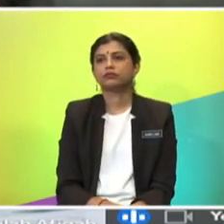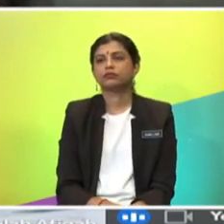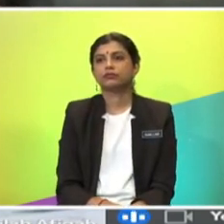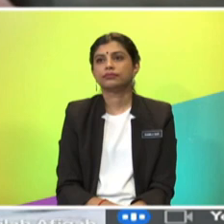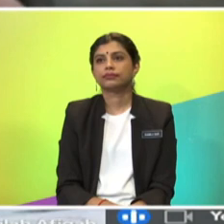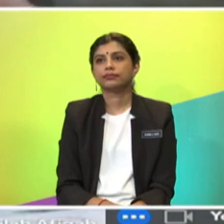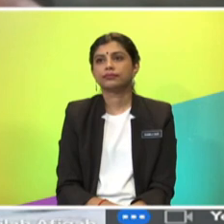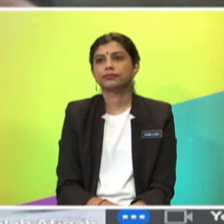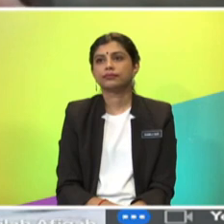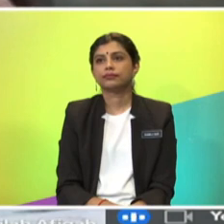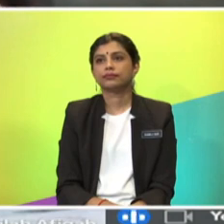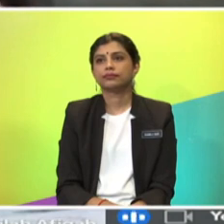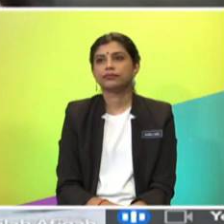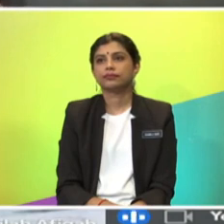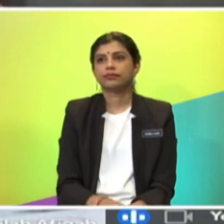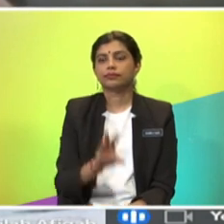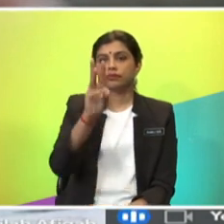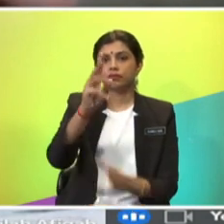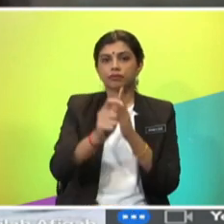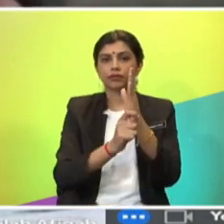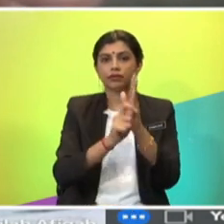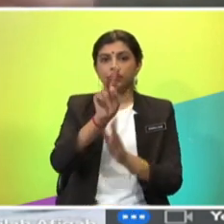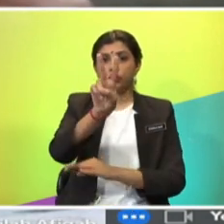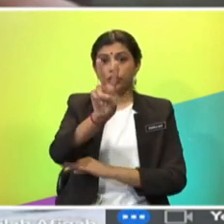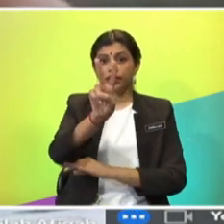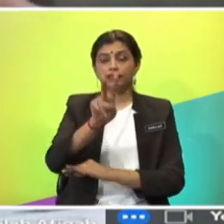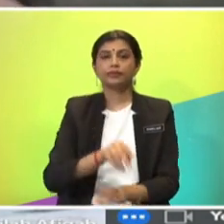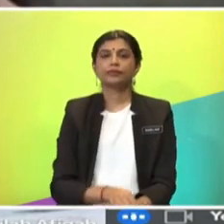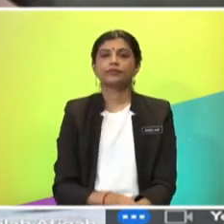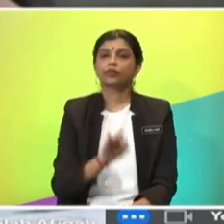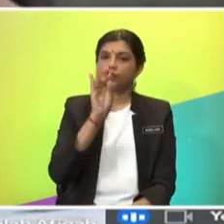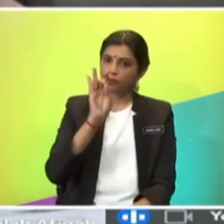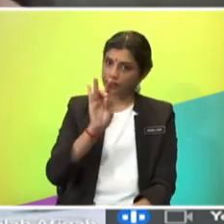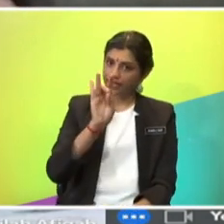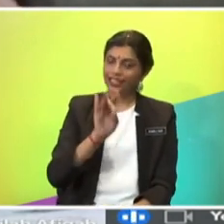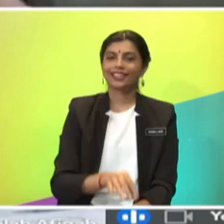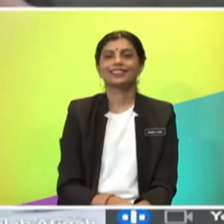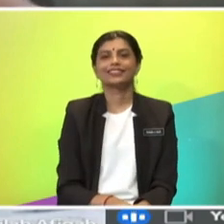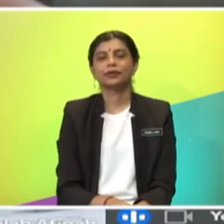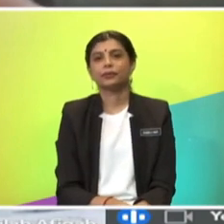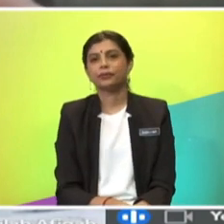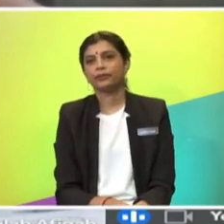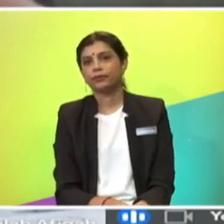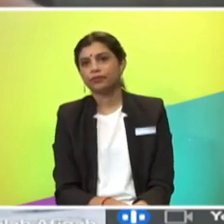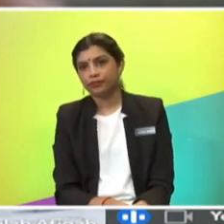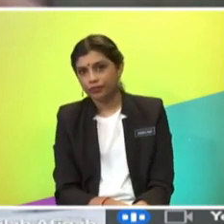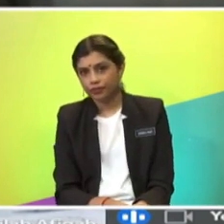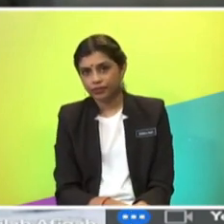Okey. 6 tambah 2. 8. Ya, 8. Okey,